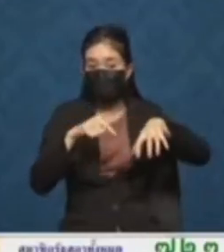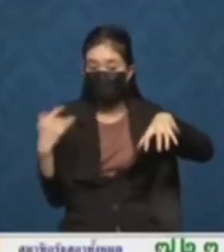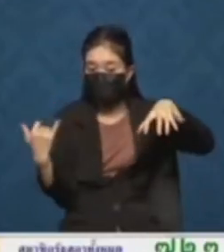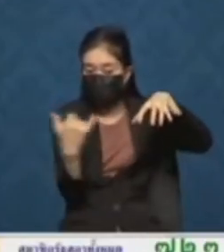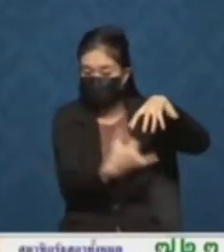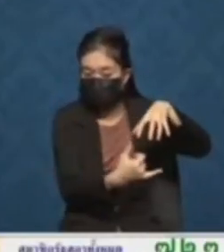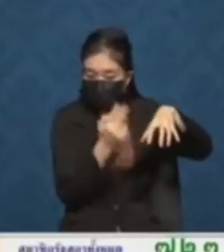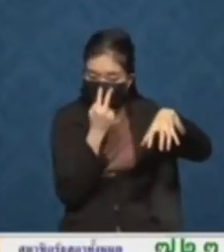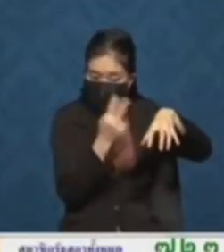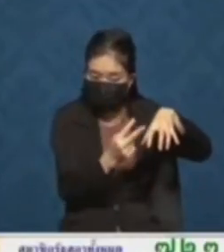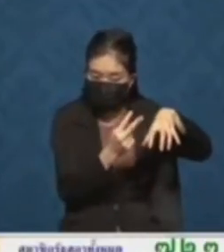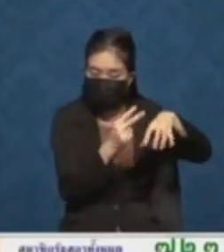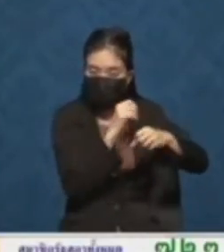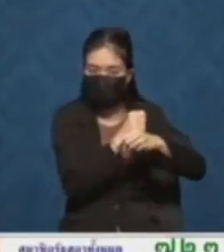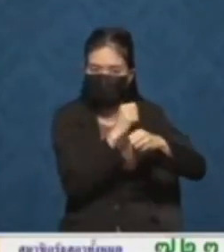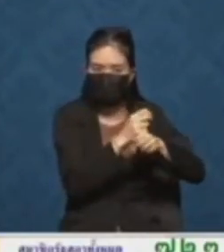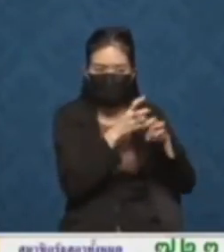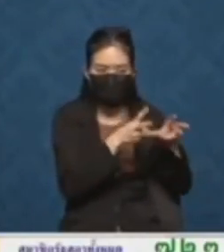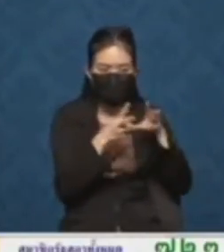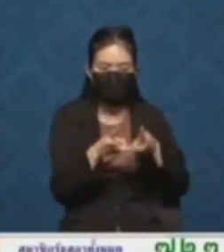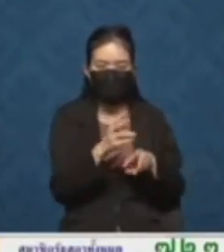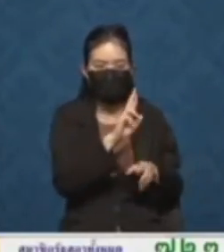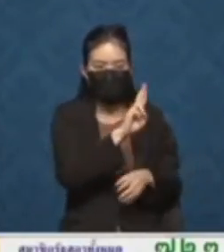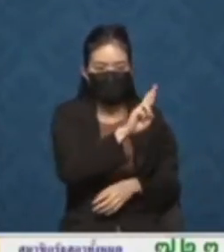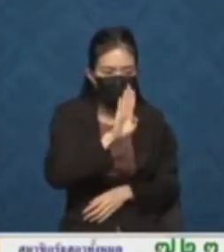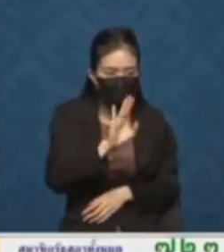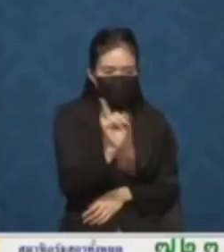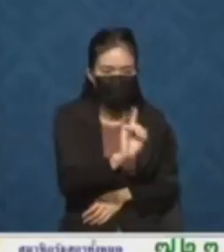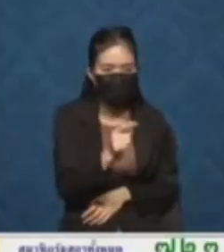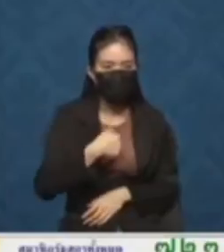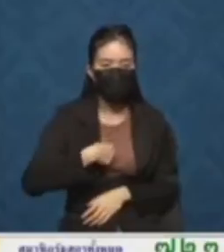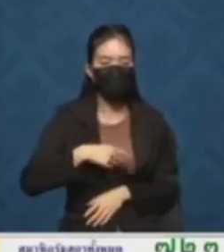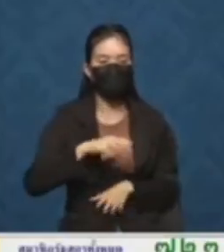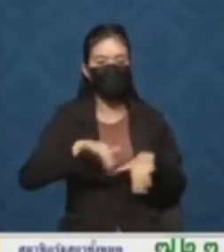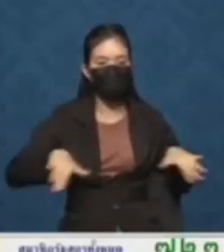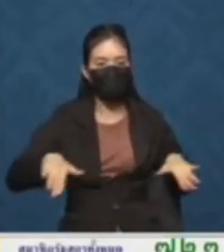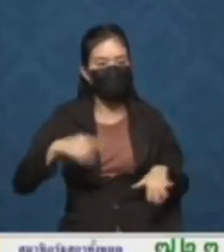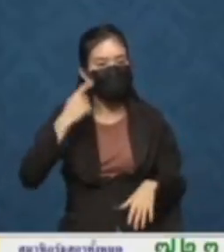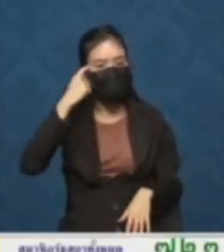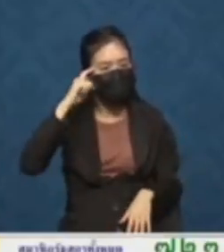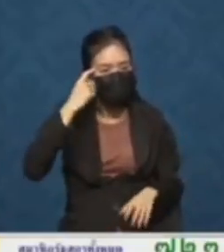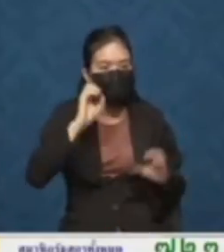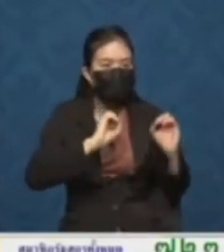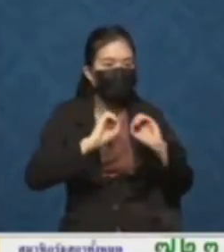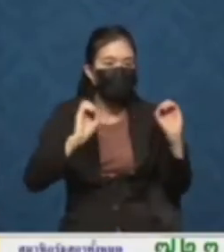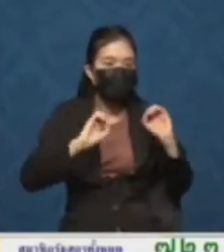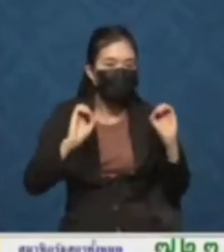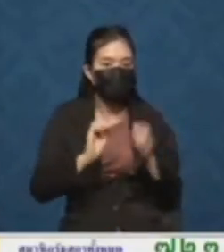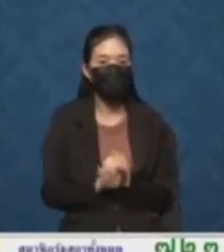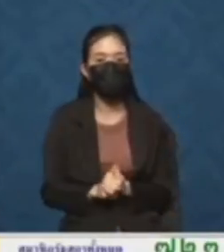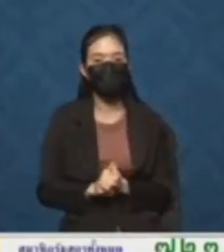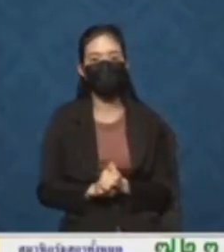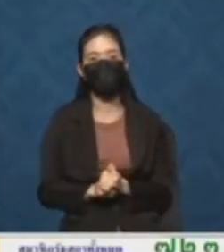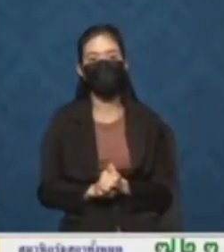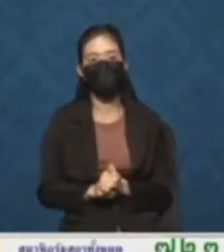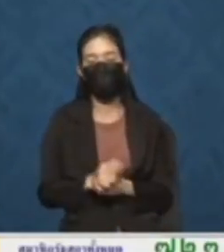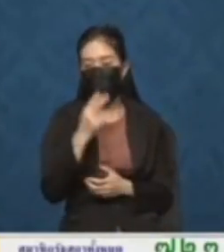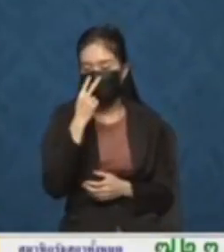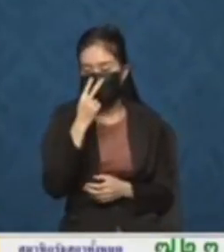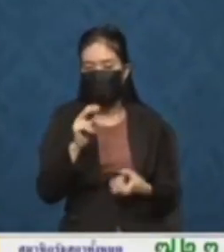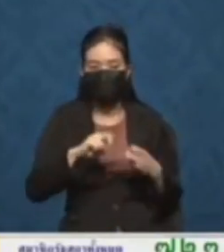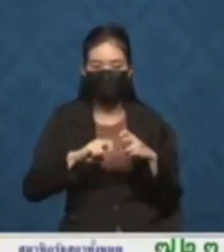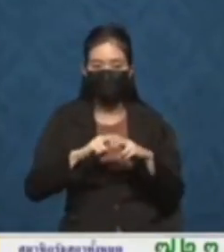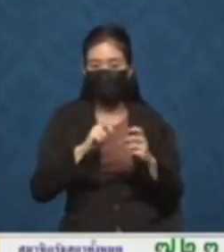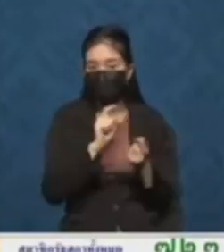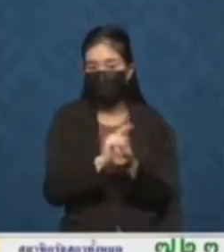ม่เคยเรียนในโรงเรียนแล้วก็เอาปัญหาหมู่บ้านไปถกแถลงกันไปดูว่าเขาแก้ปัญหาอย่างไ